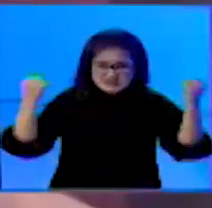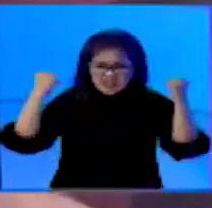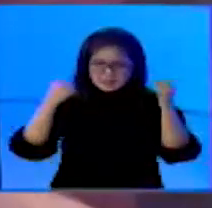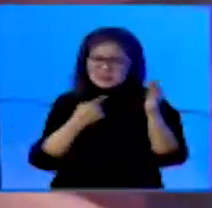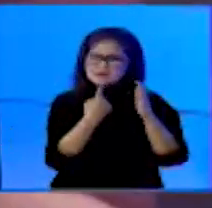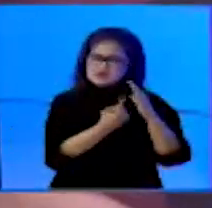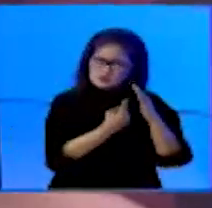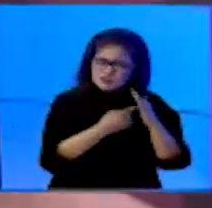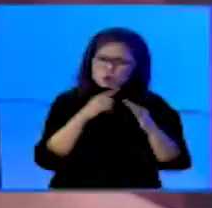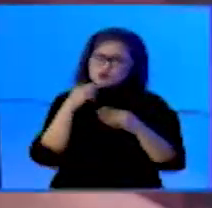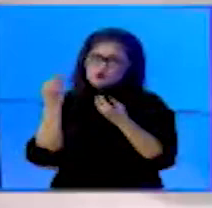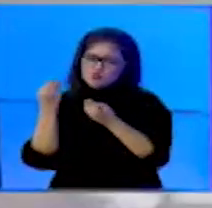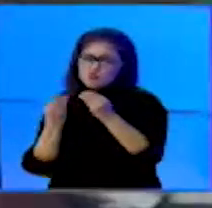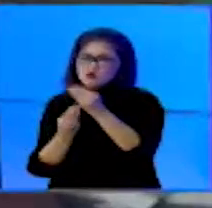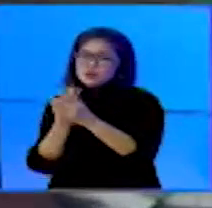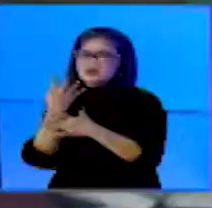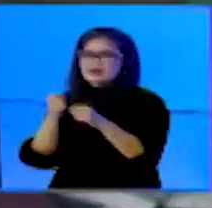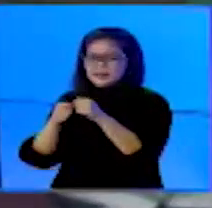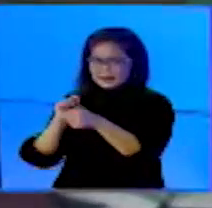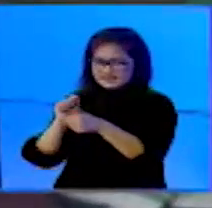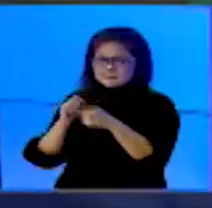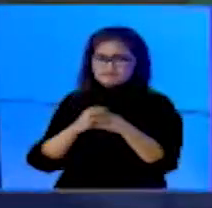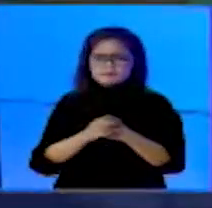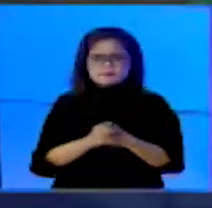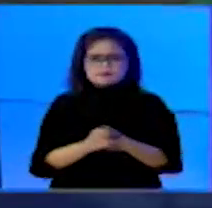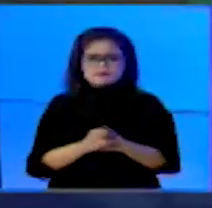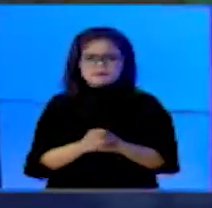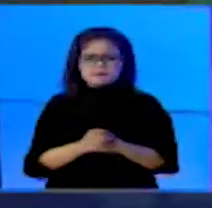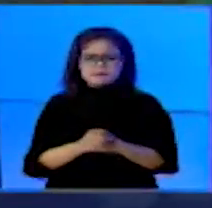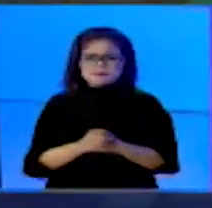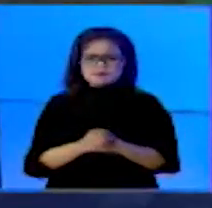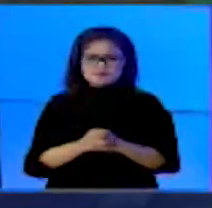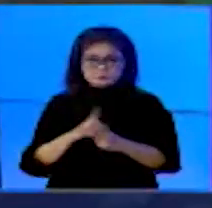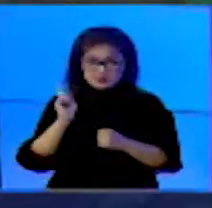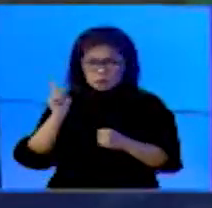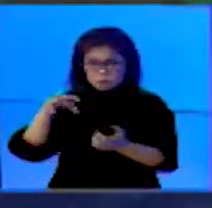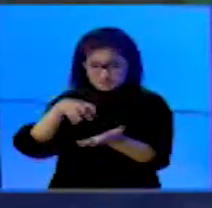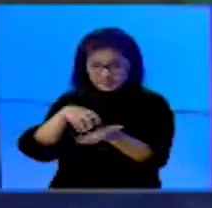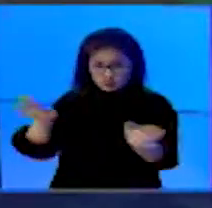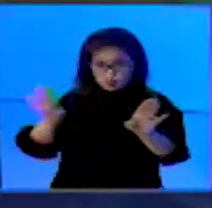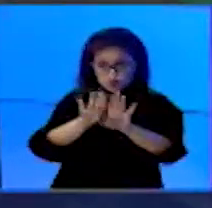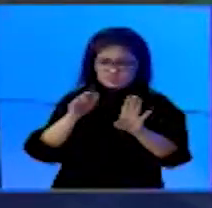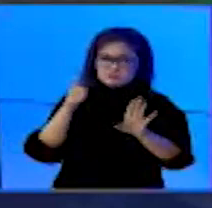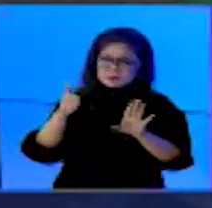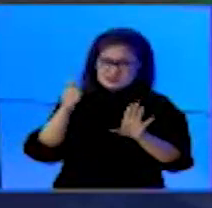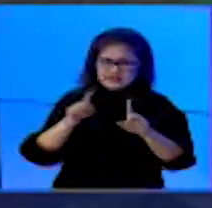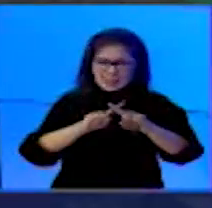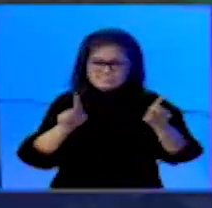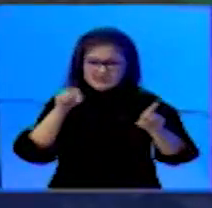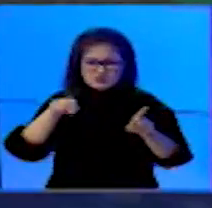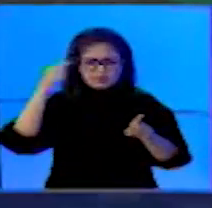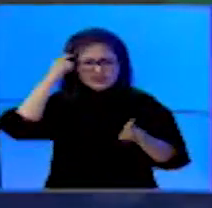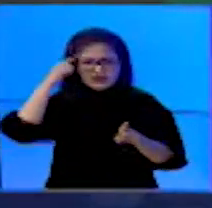hasil swab test kalau kita mau log barso nanya tentunya bisa dan tapi kita akan memikirkan ingin masalah ekonomi